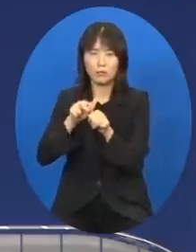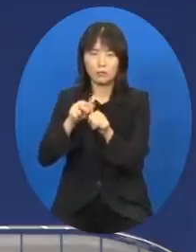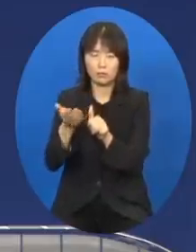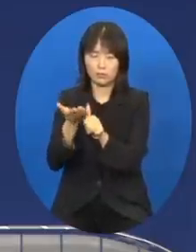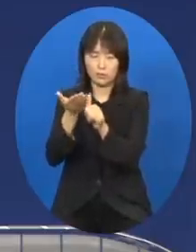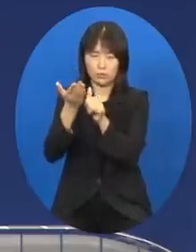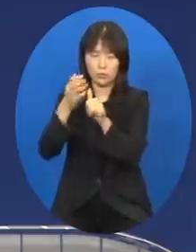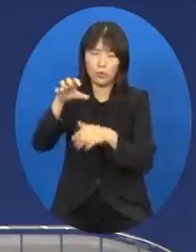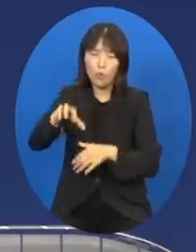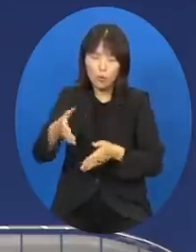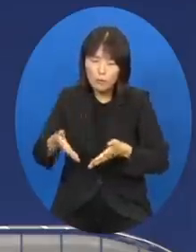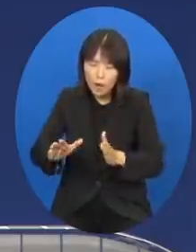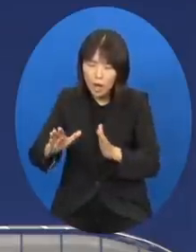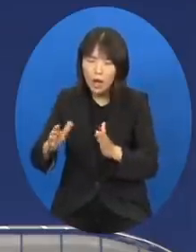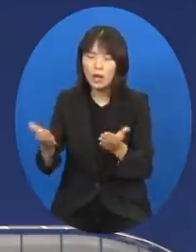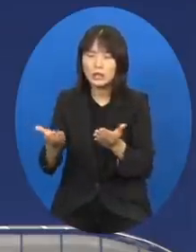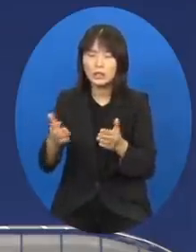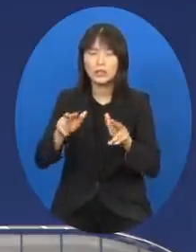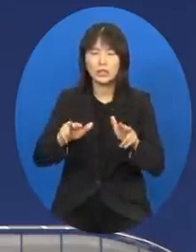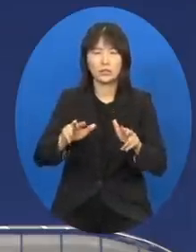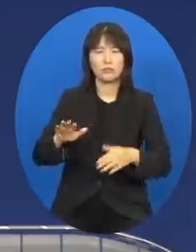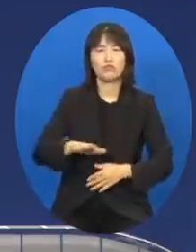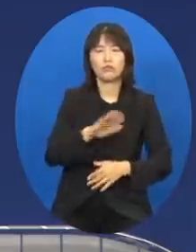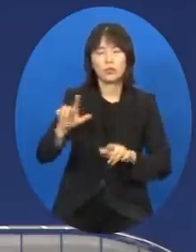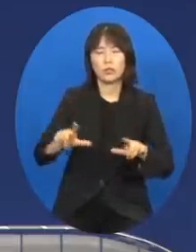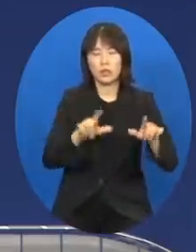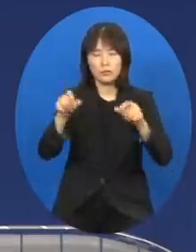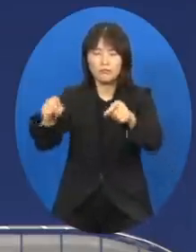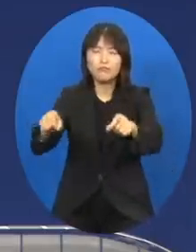그대로 재현되고 있는 거예요.